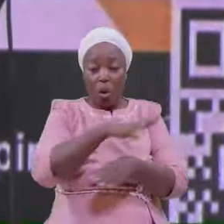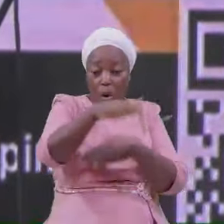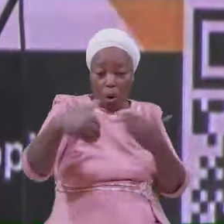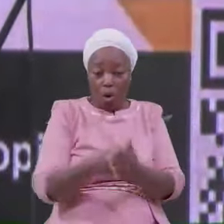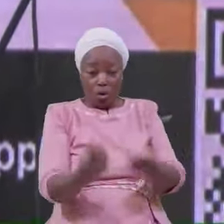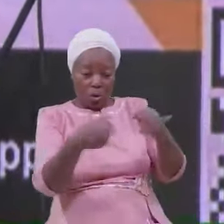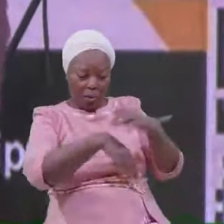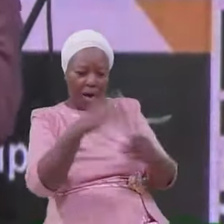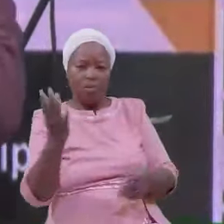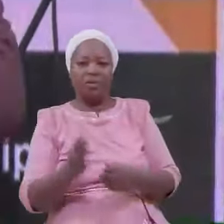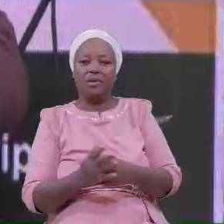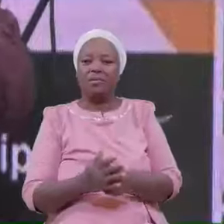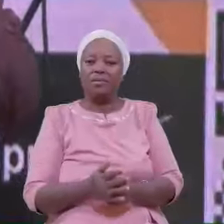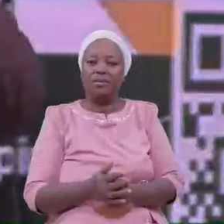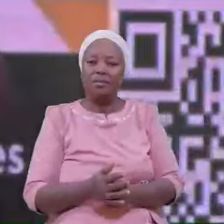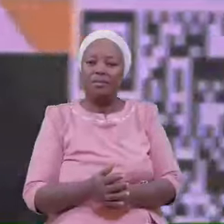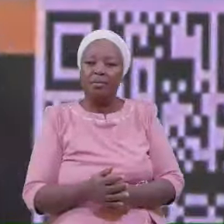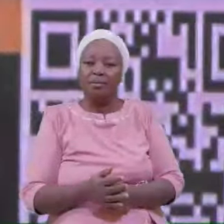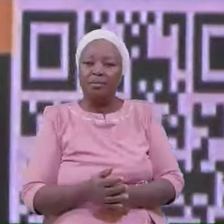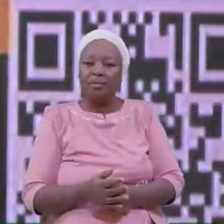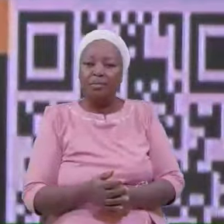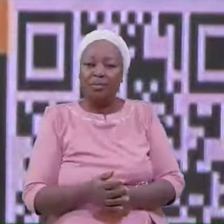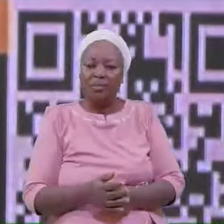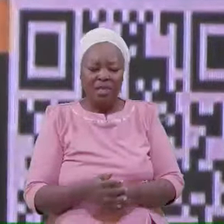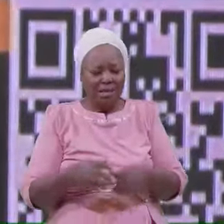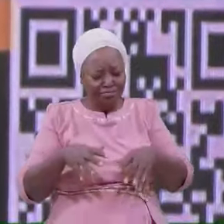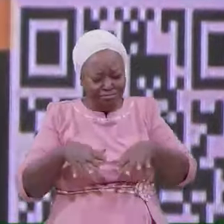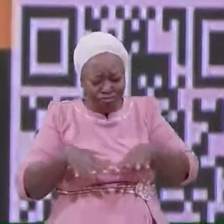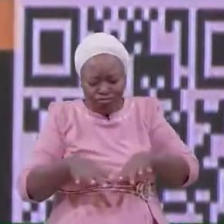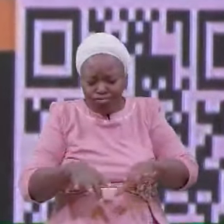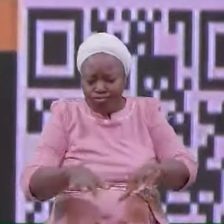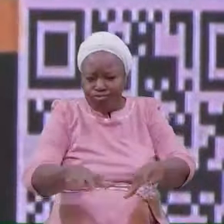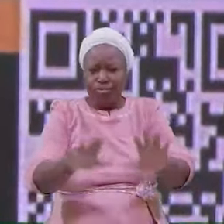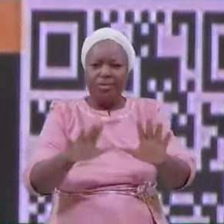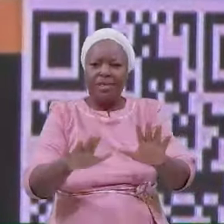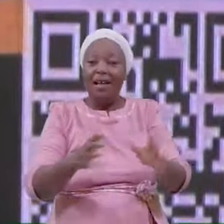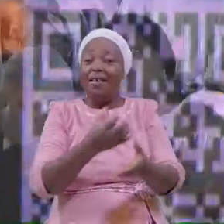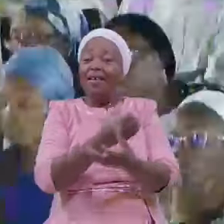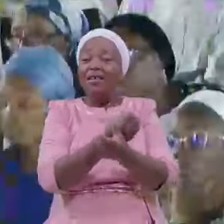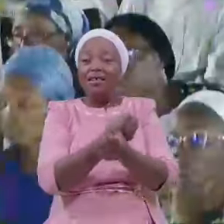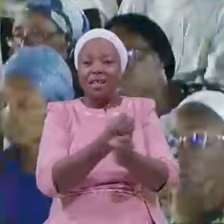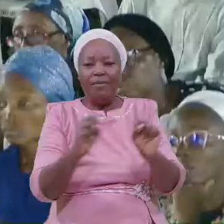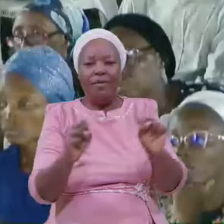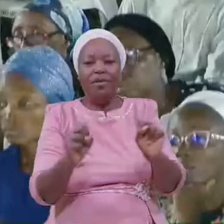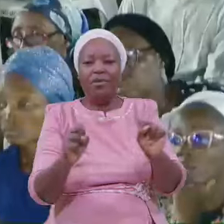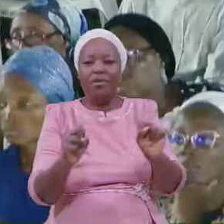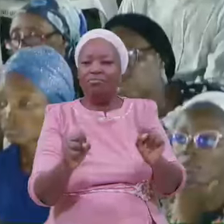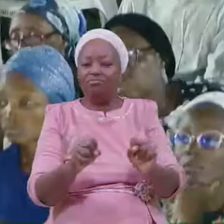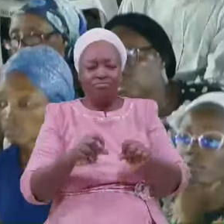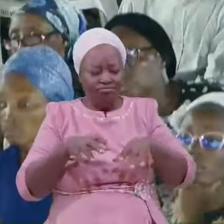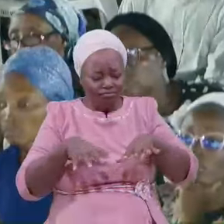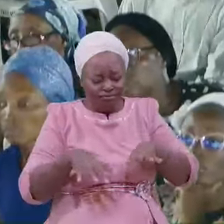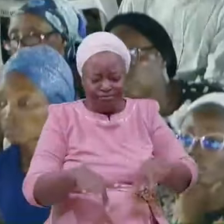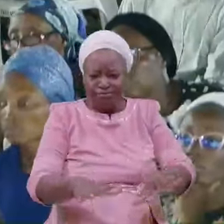At lahat kayo ay paparito. En masse. Salvation en masse. Kahit na gaano